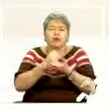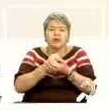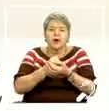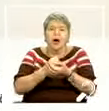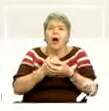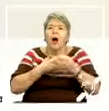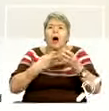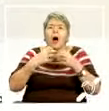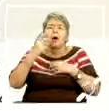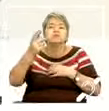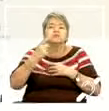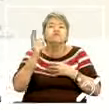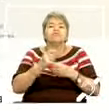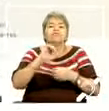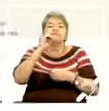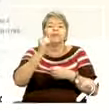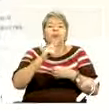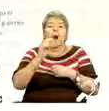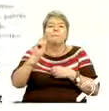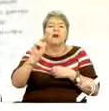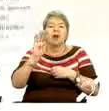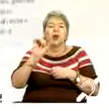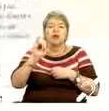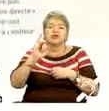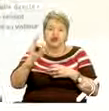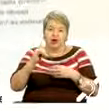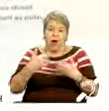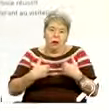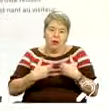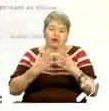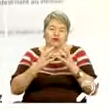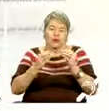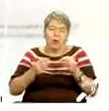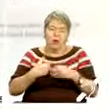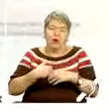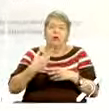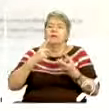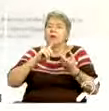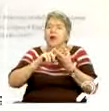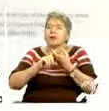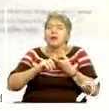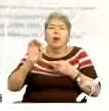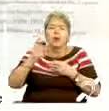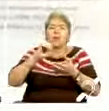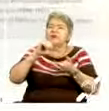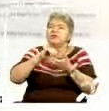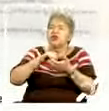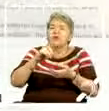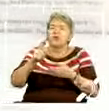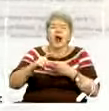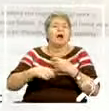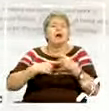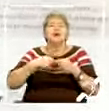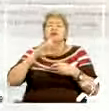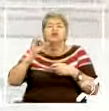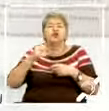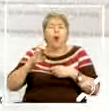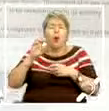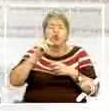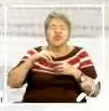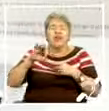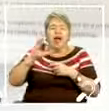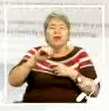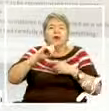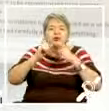semnate Constantin Brâncuș, primul eveniment de această amploare din Europa Centrală și Orientală după mai bine de 50 de ani. Brâncuș